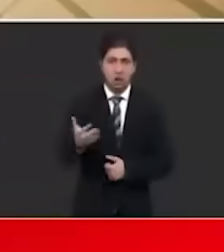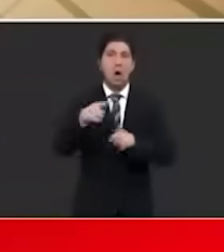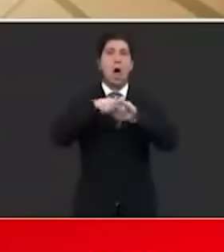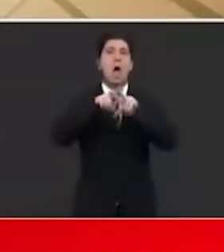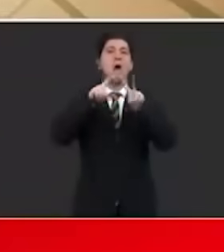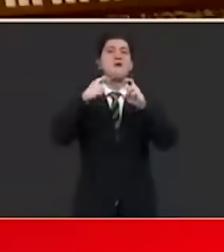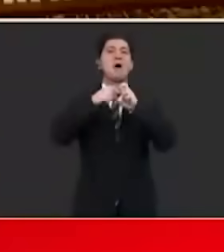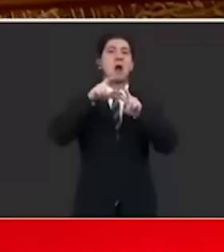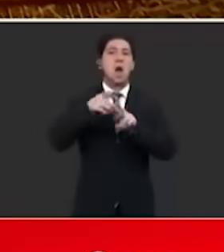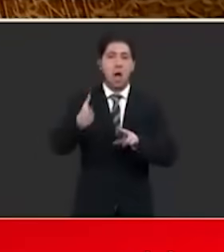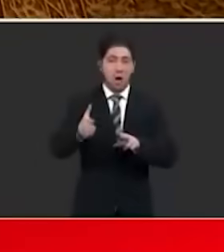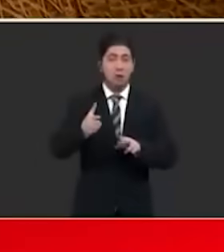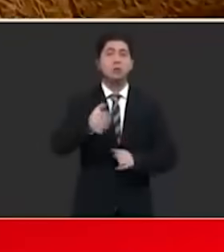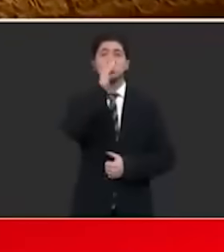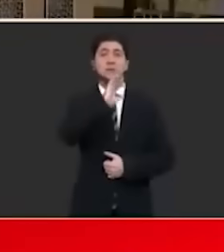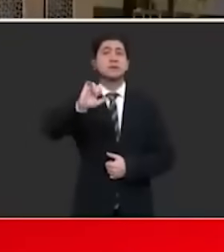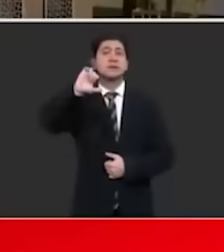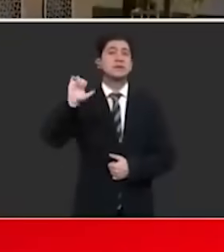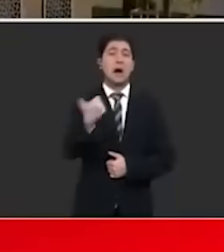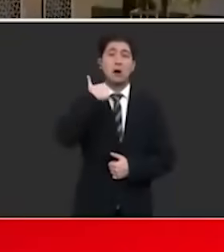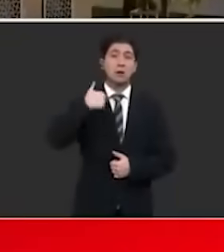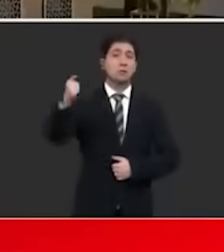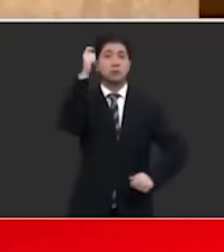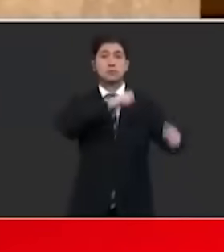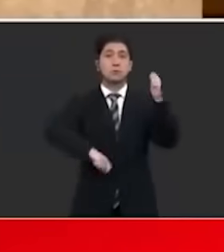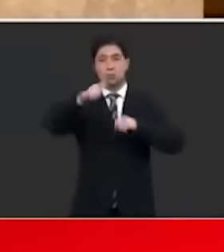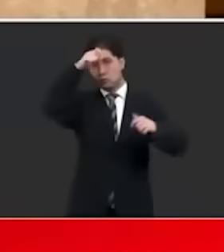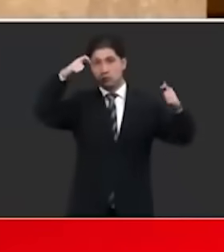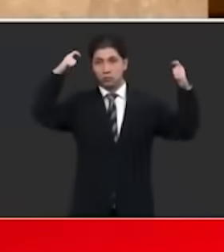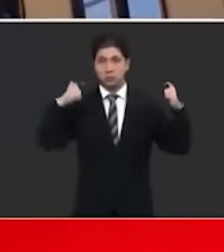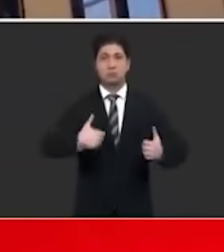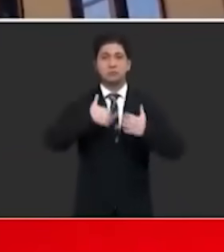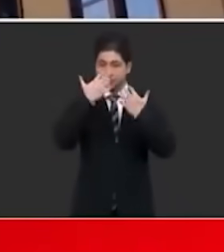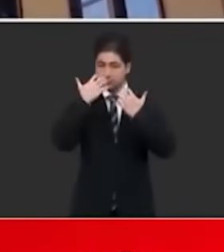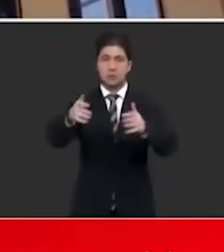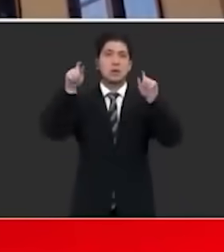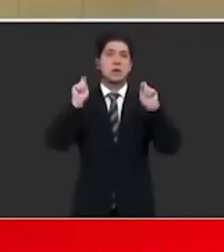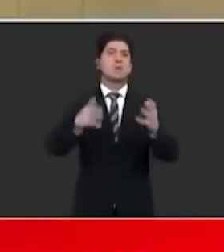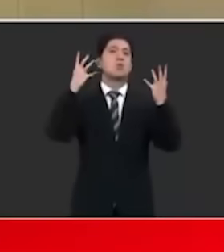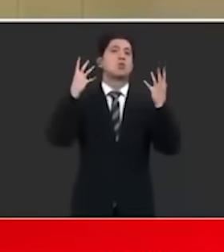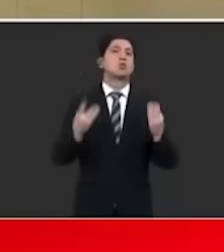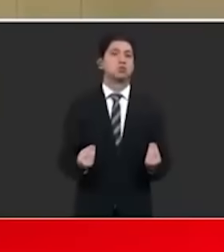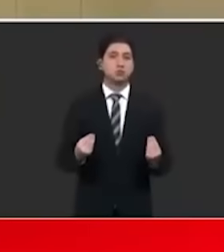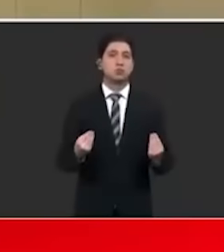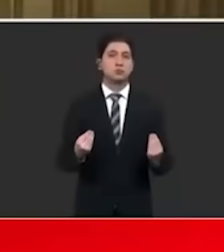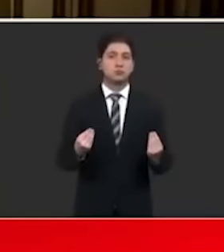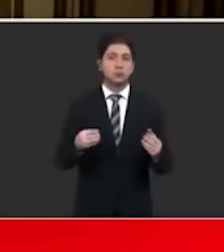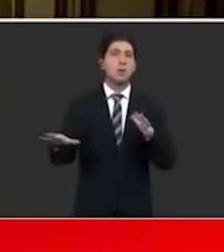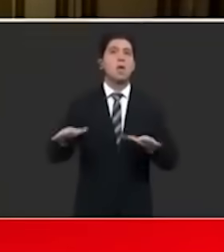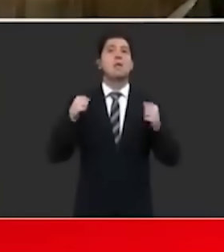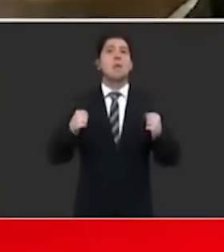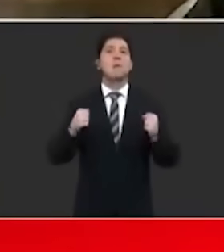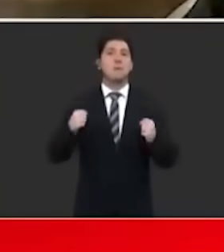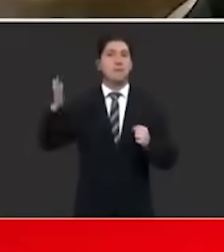havrasıyla gerçekten muhteşem bir eseri ülkemize kazandırdık. Yaşadığımız deprem